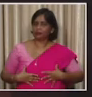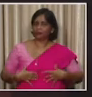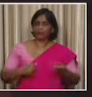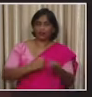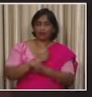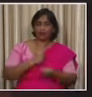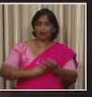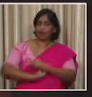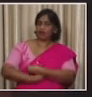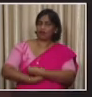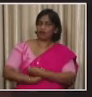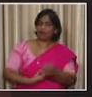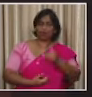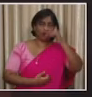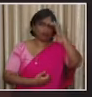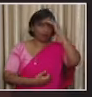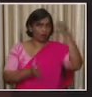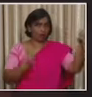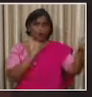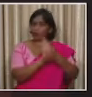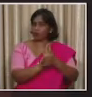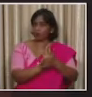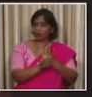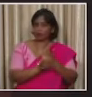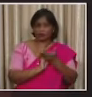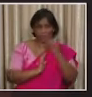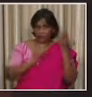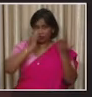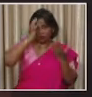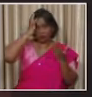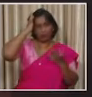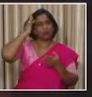ගොවිබිම් විනාශ කරන නායකත්වයක් එක්ක එකට හිටගන්න?